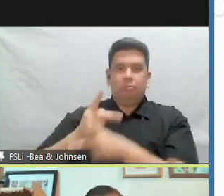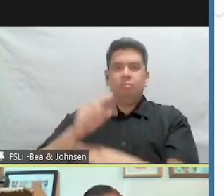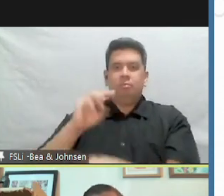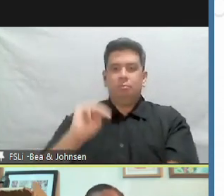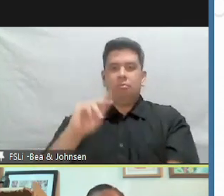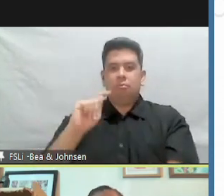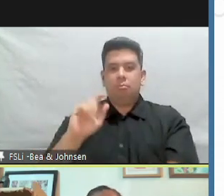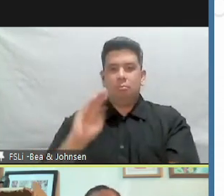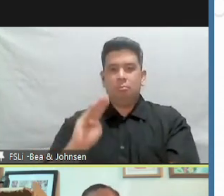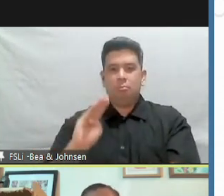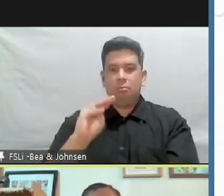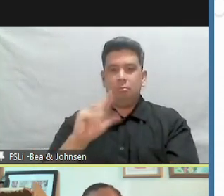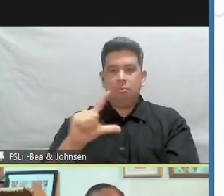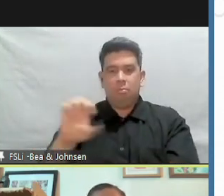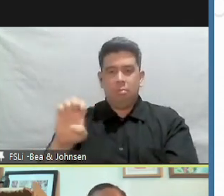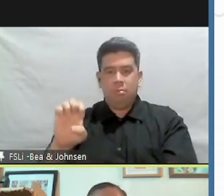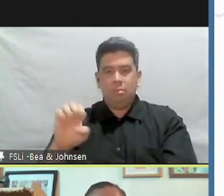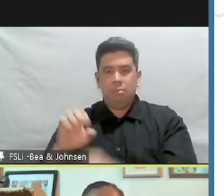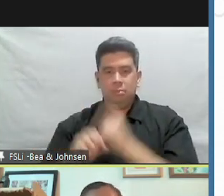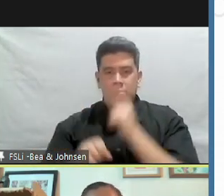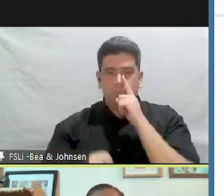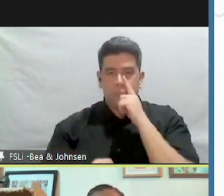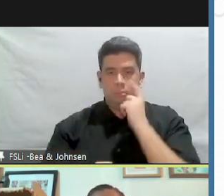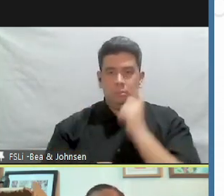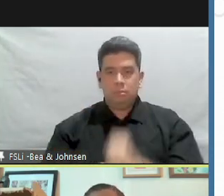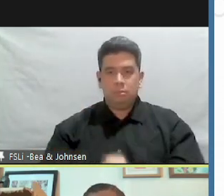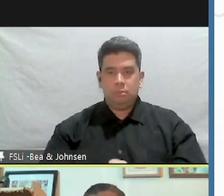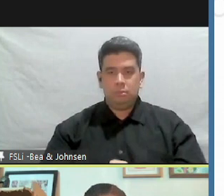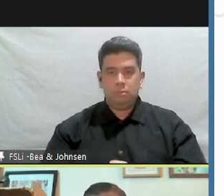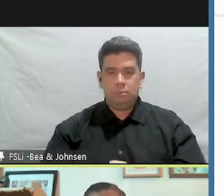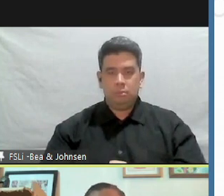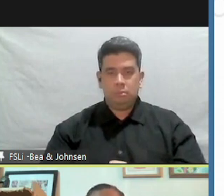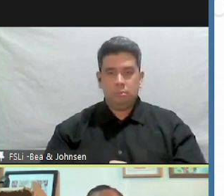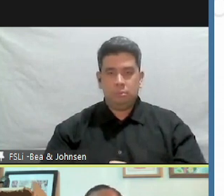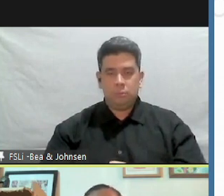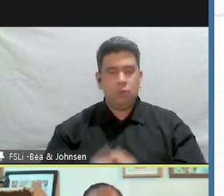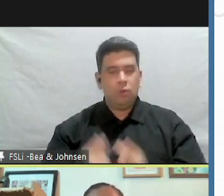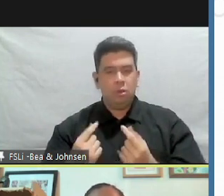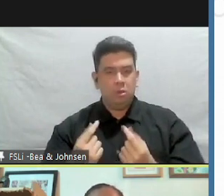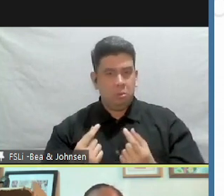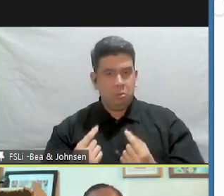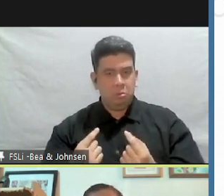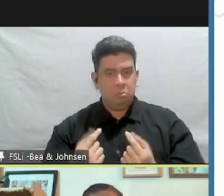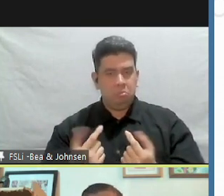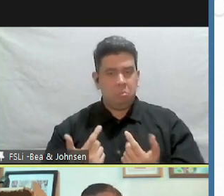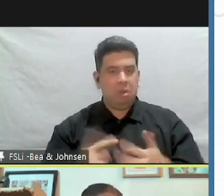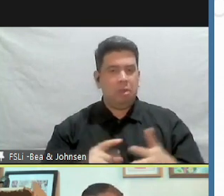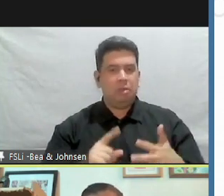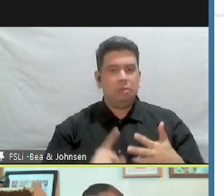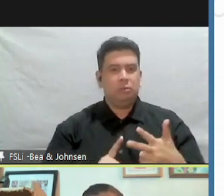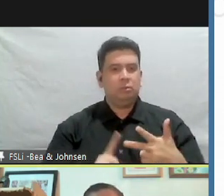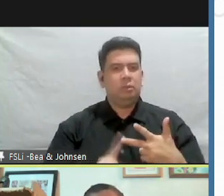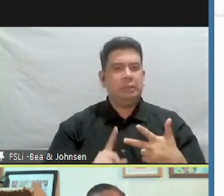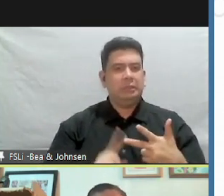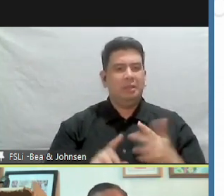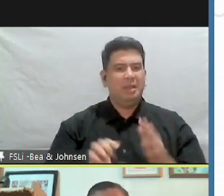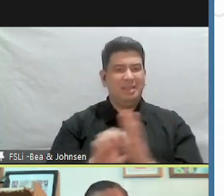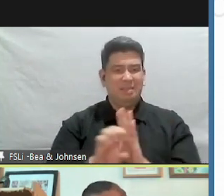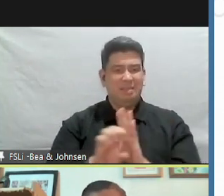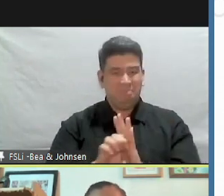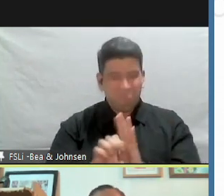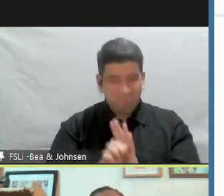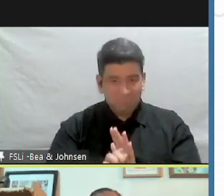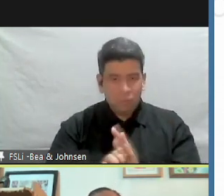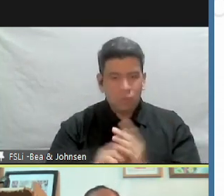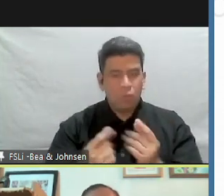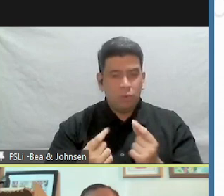Pagsampa, maari din kung walang mangyari yung pagsampa ng kaso sa Supreme Court bilang isang constitutional